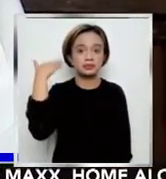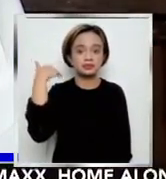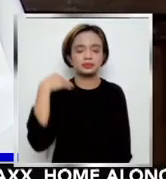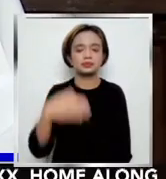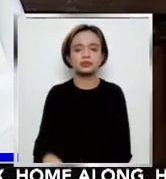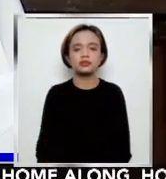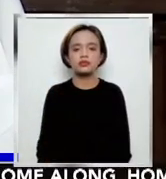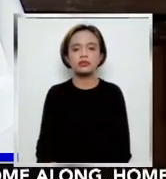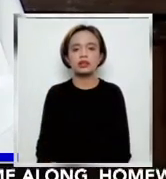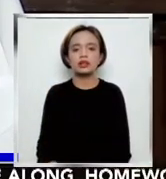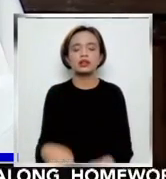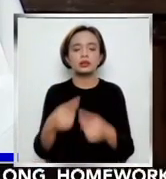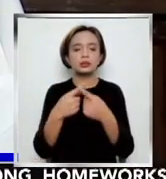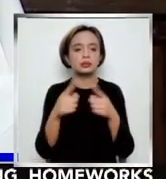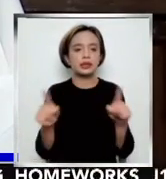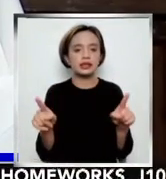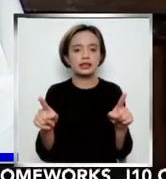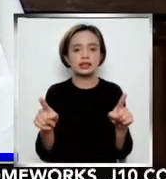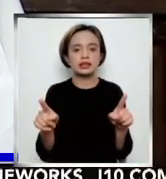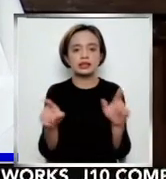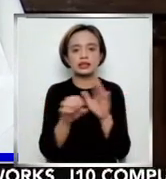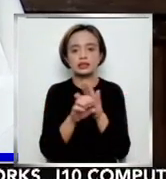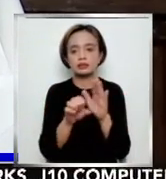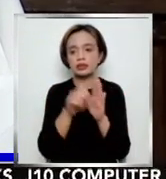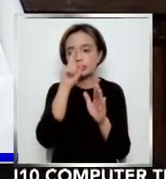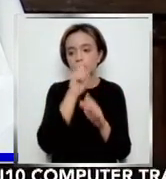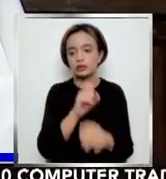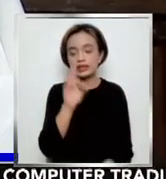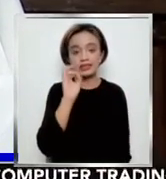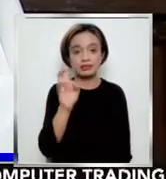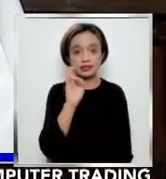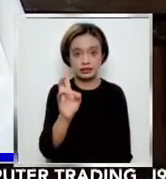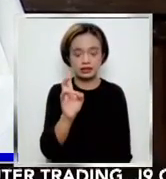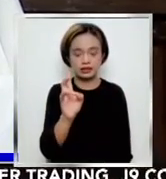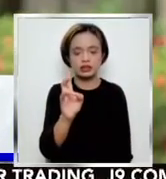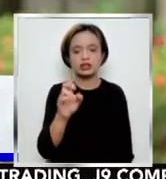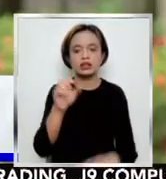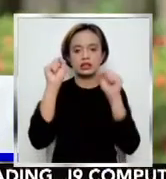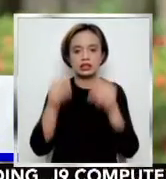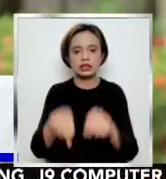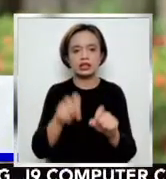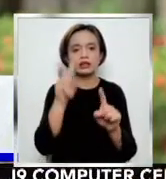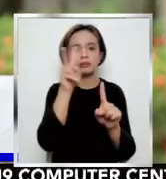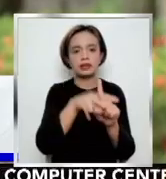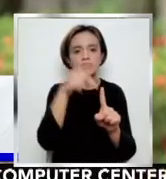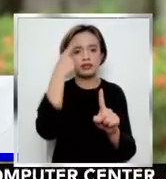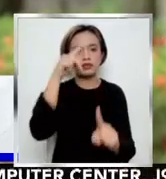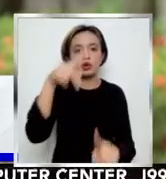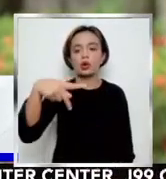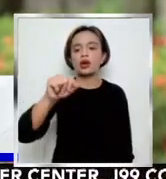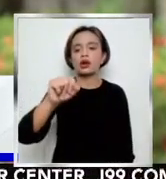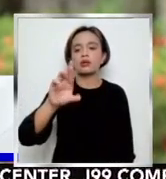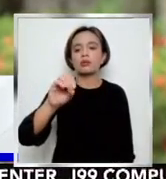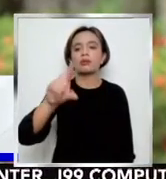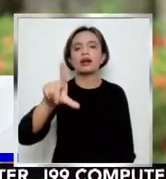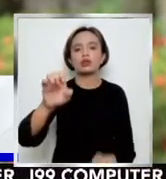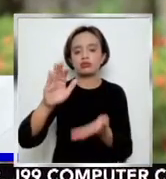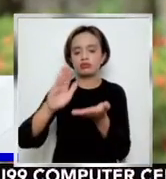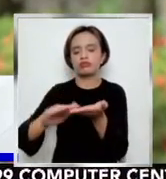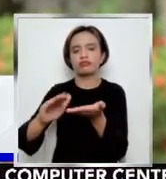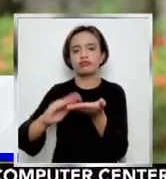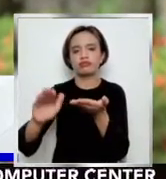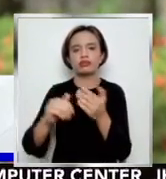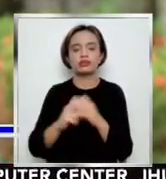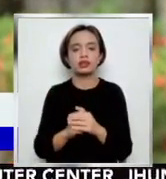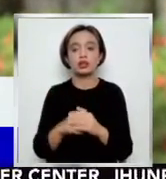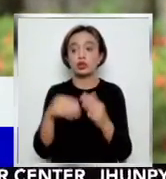have reached the age of 70, you can all apply for parole. Ang pagpapalaya sa mga matatanda ay isa lamang daw